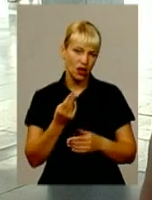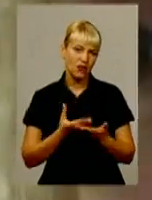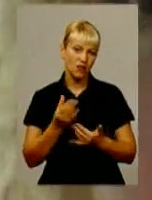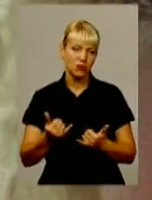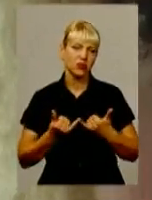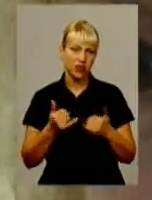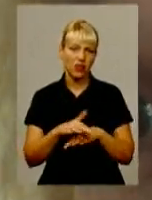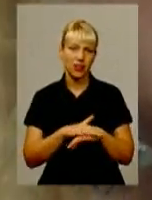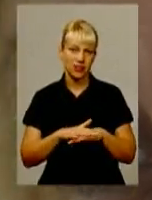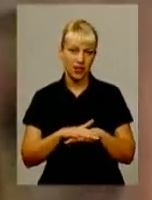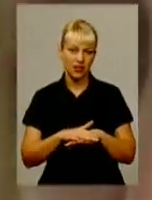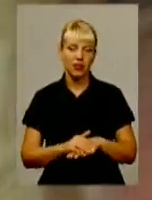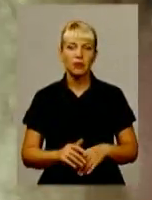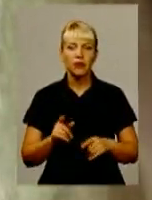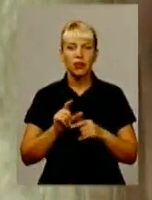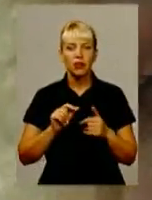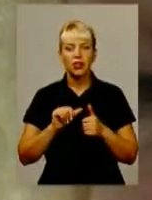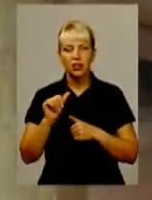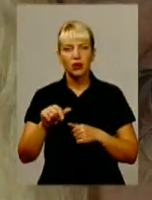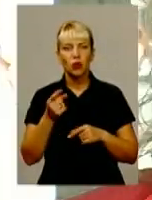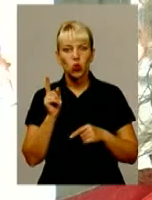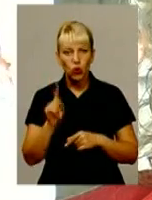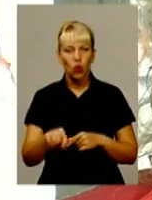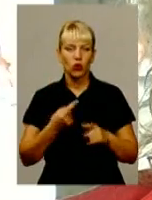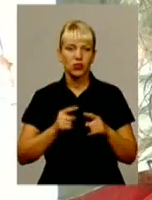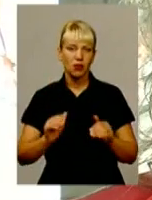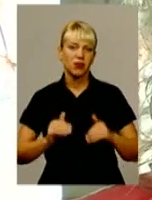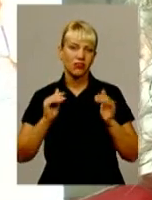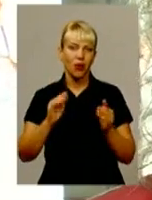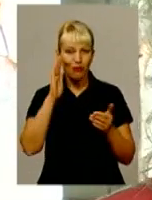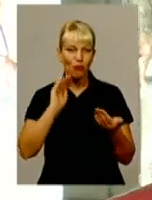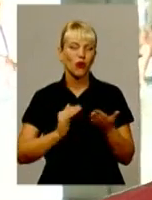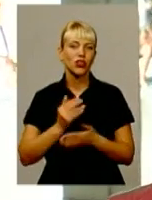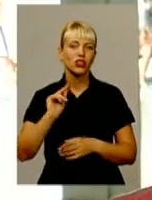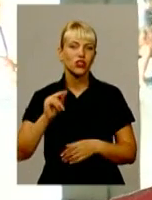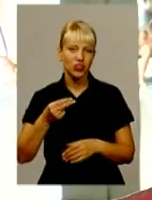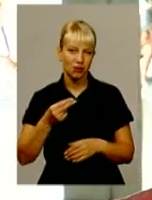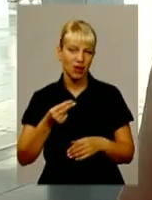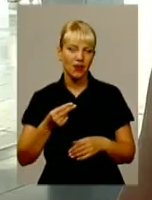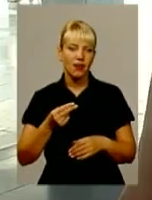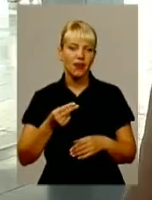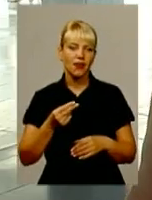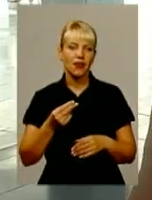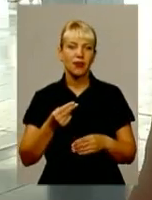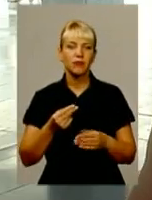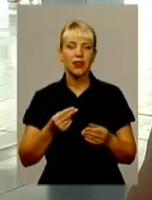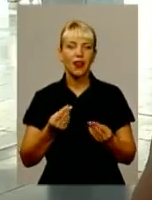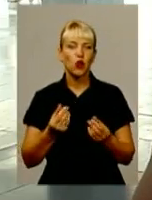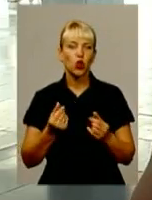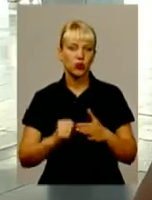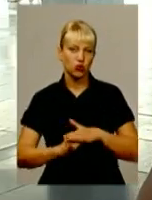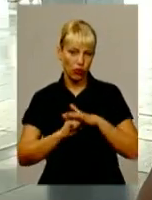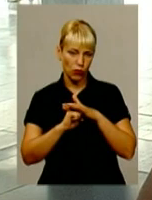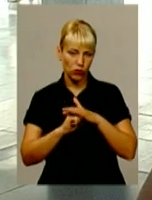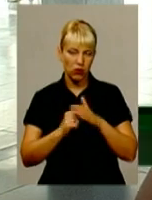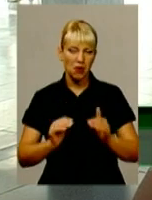населення». Крім того, впевнений економіст, це підвищення більш політичне, аніж економічно обґрунтоване. «Підвищення заробітної плати